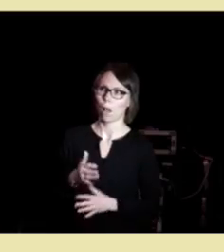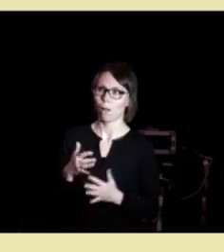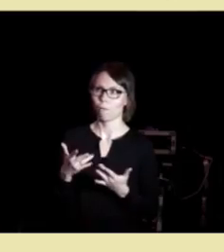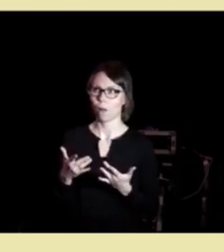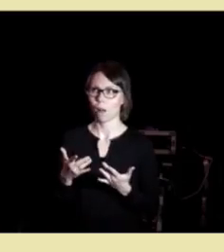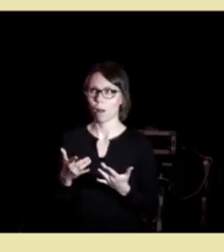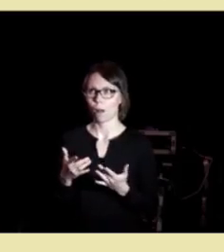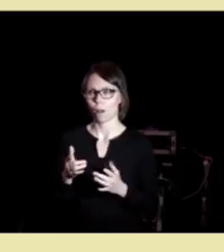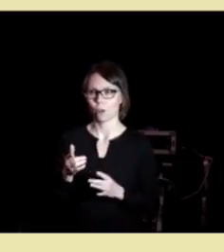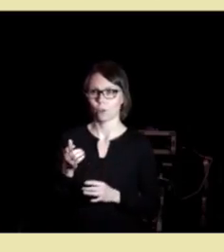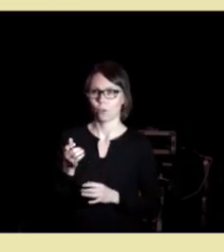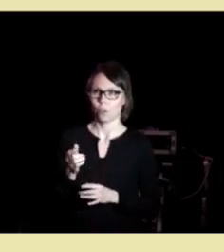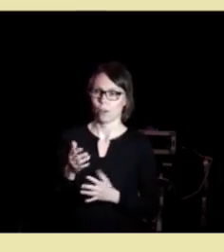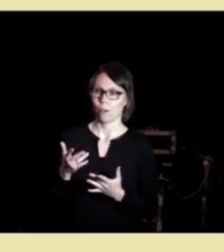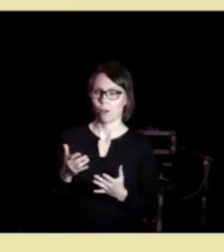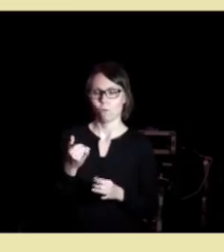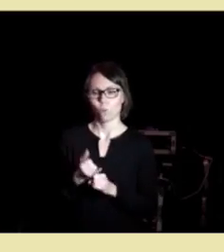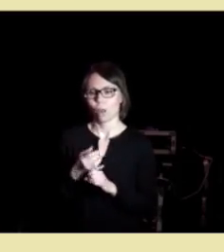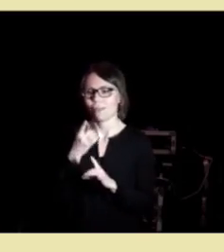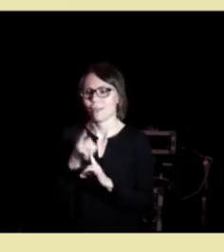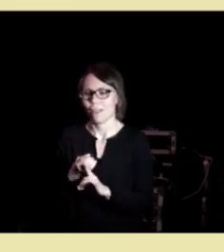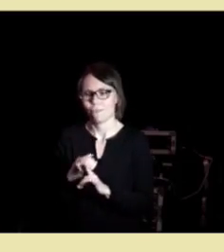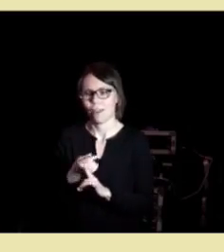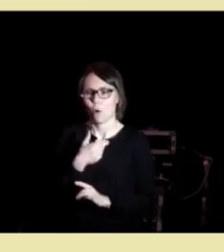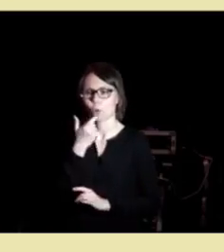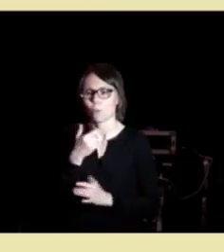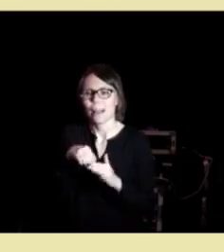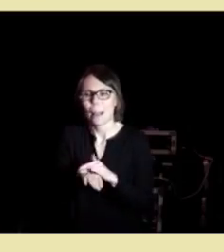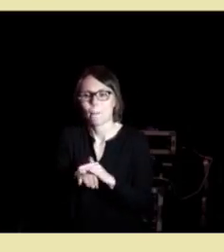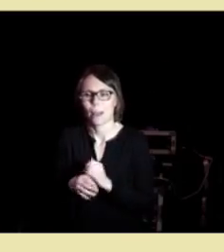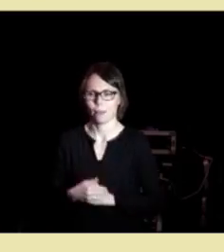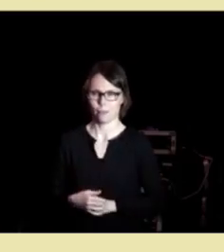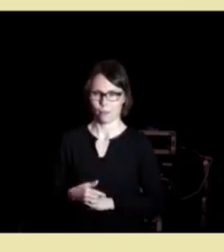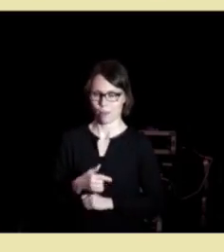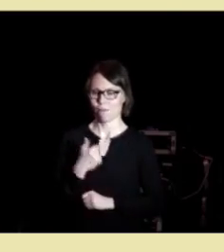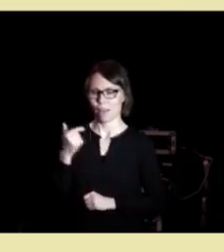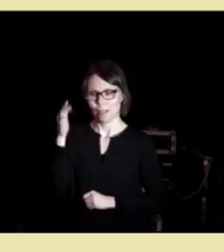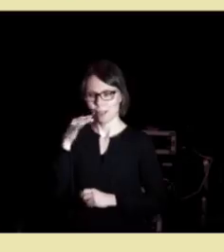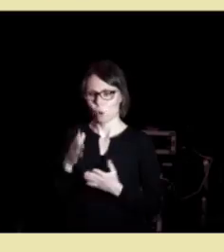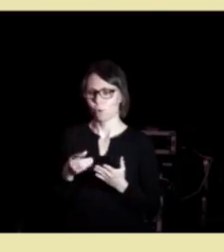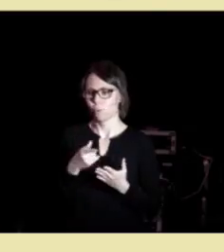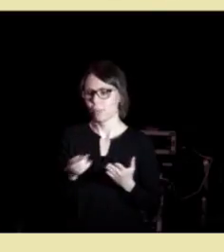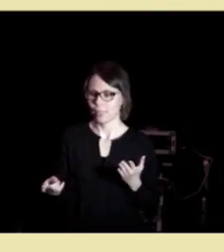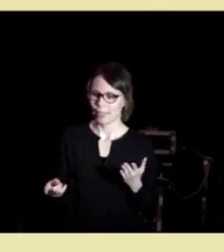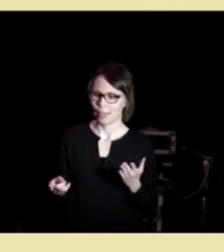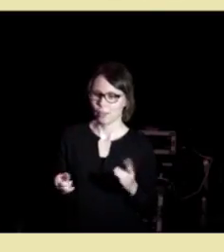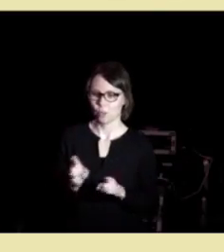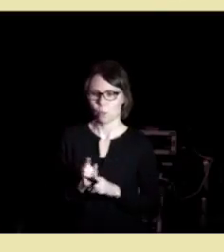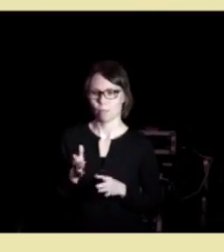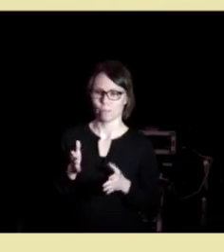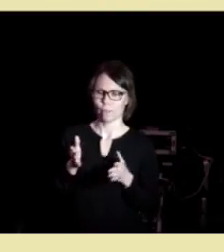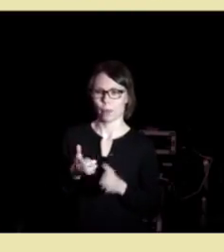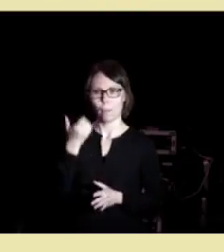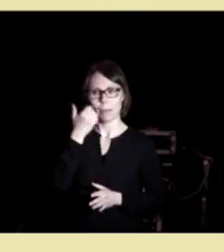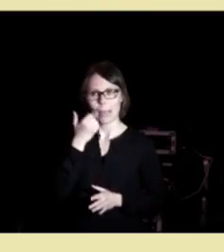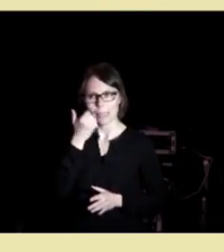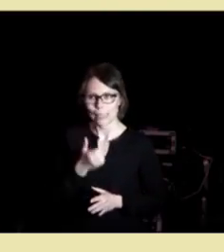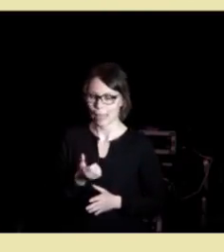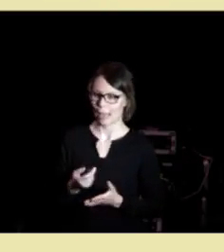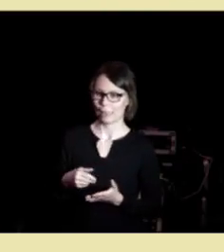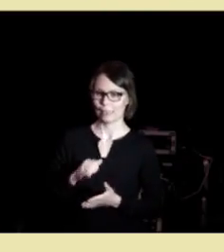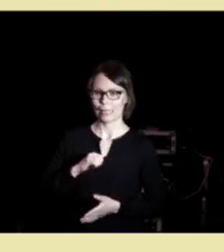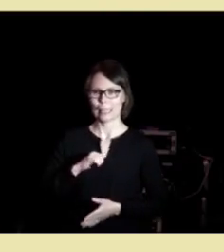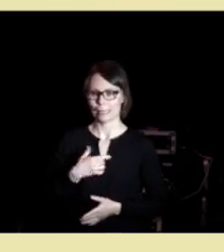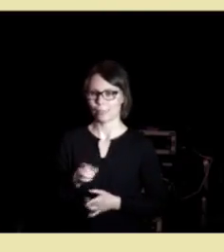som skal til for å treffe ungdommer hjemme. Vi tenker ofte på ungdommer som prektige, selvstendige, noen som klarer